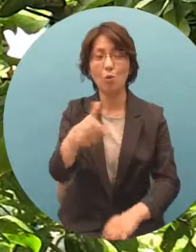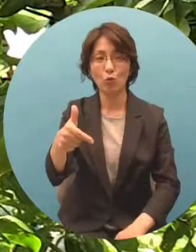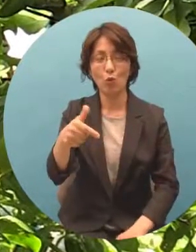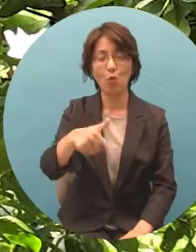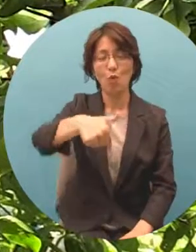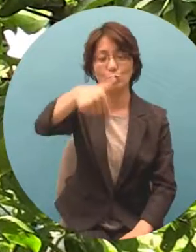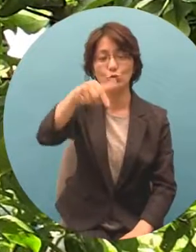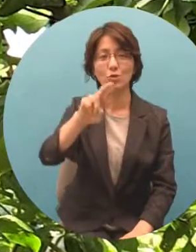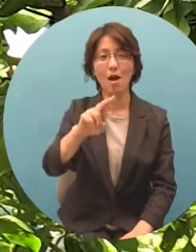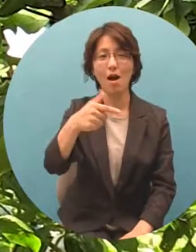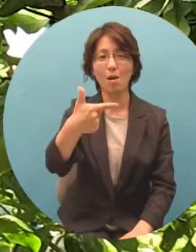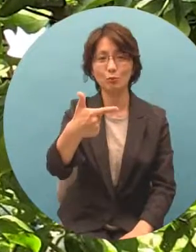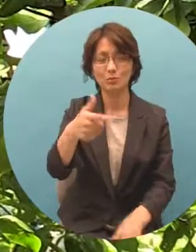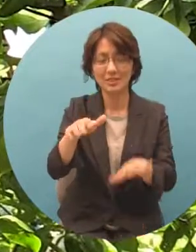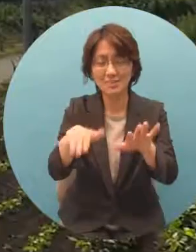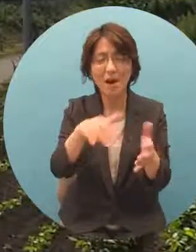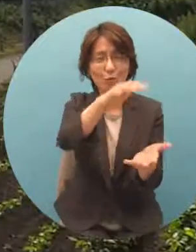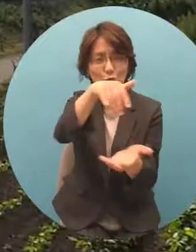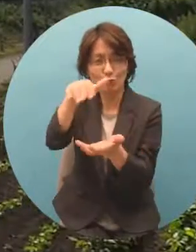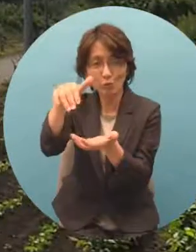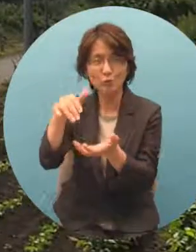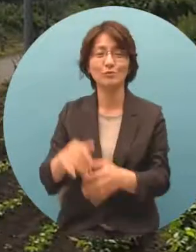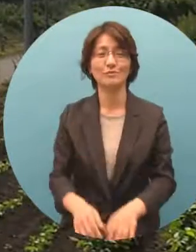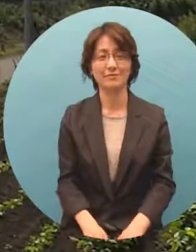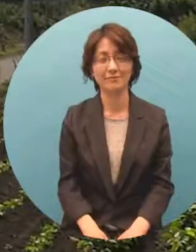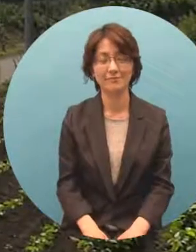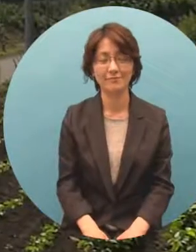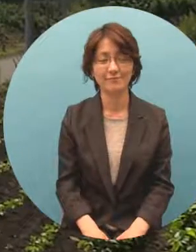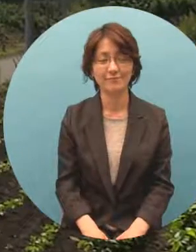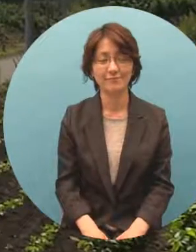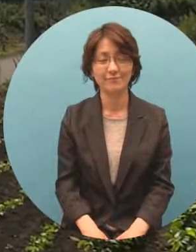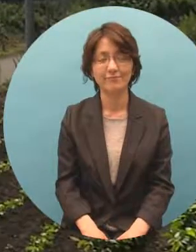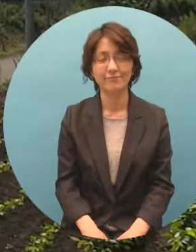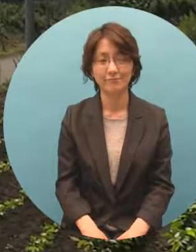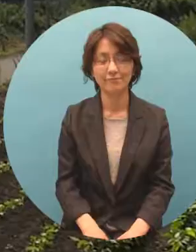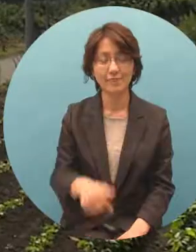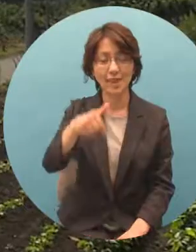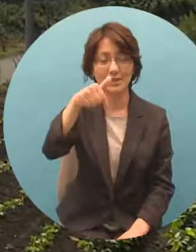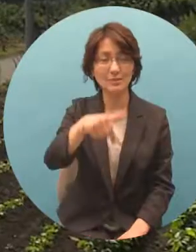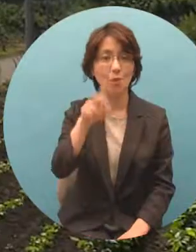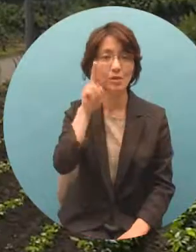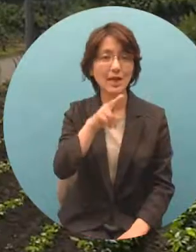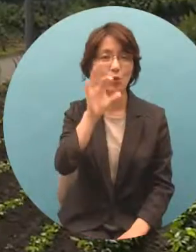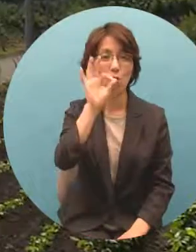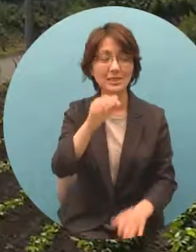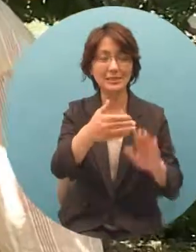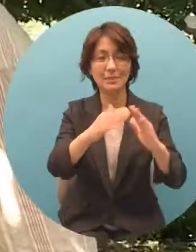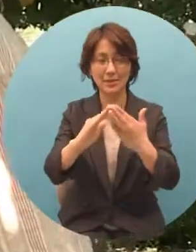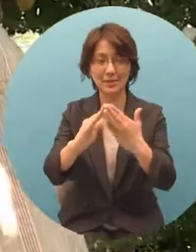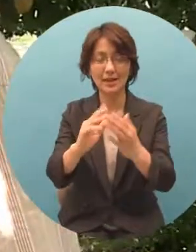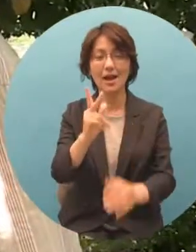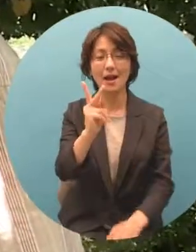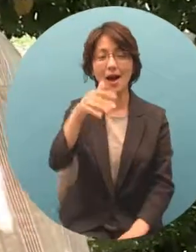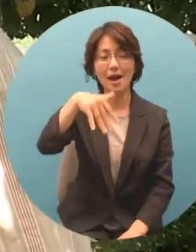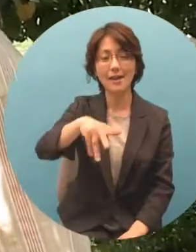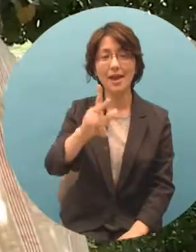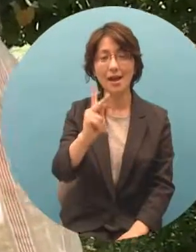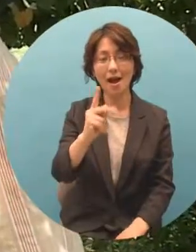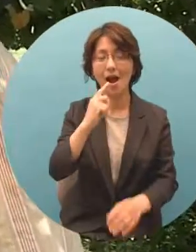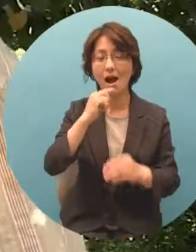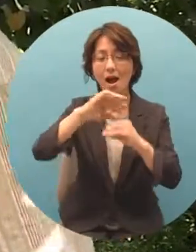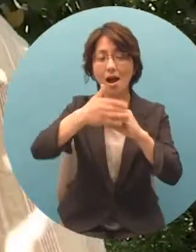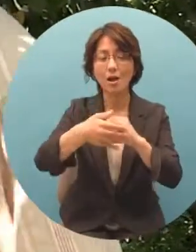ているプラムをご紹介します。こちらは高崎市下里見町の金華果樹園です